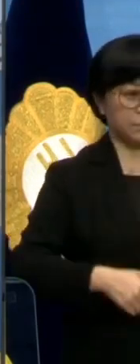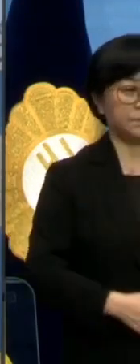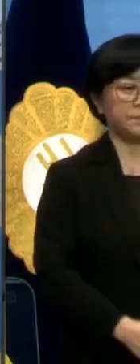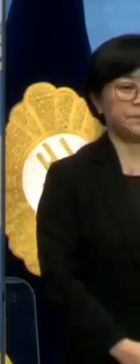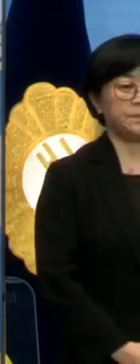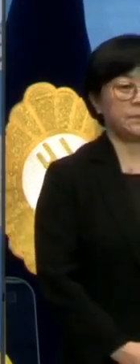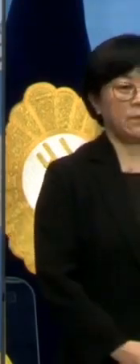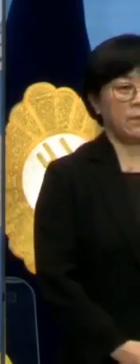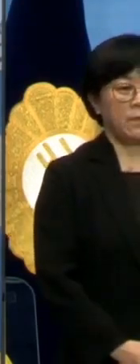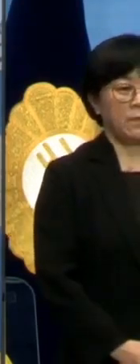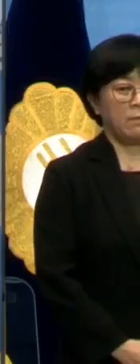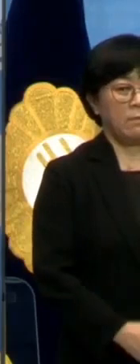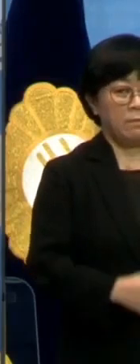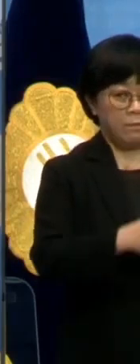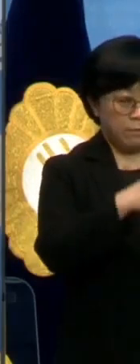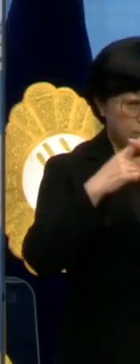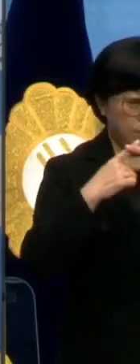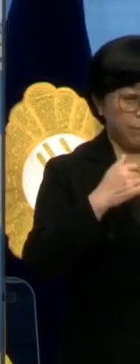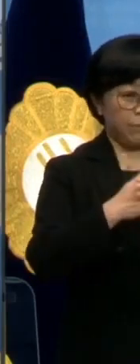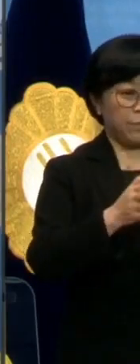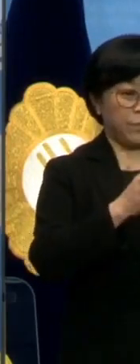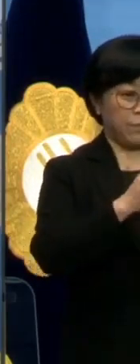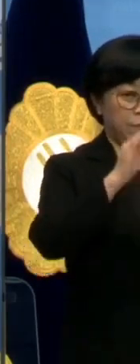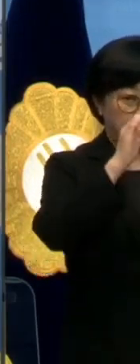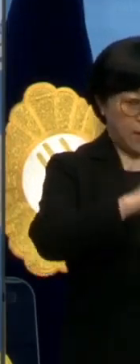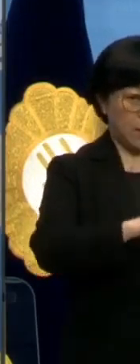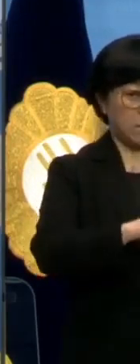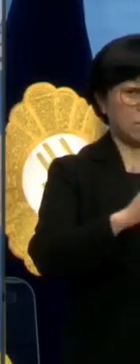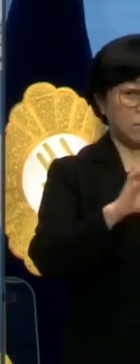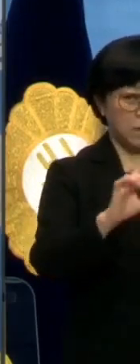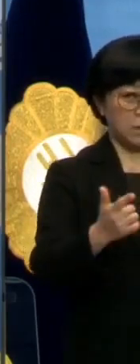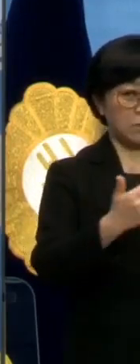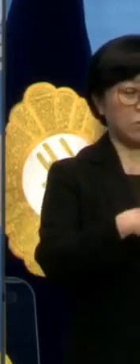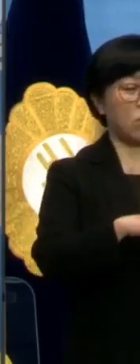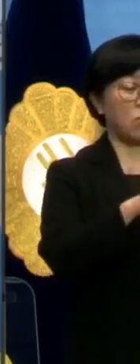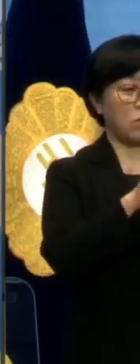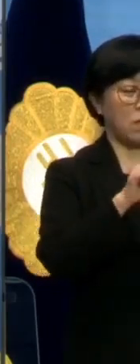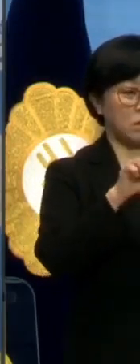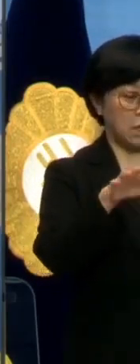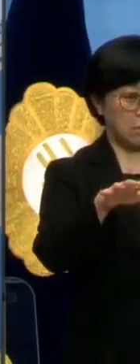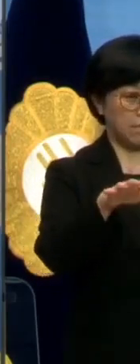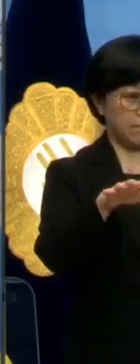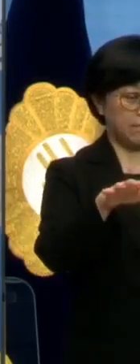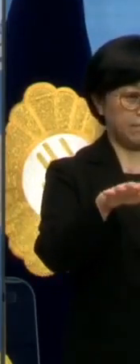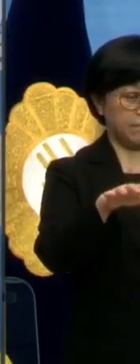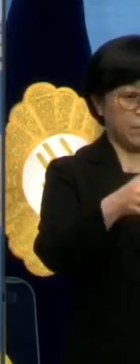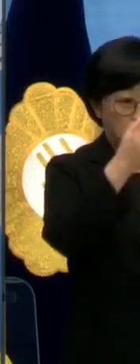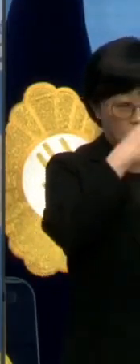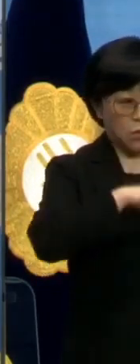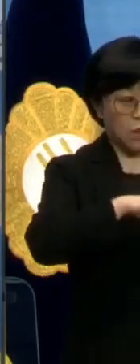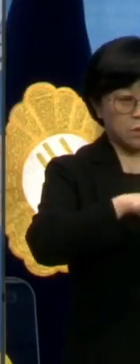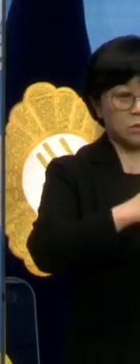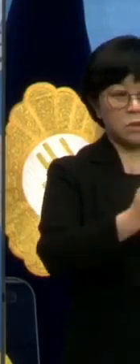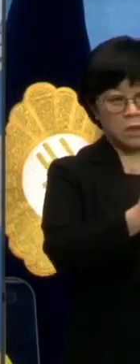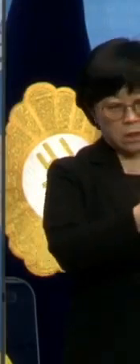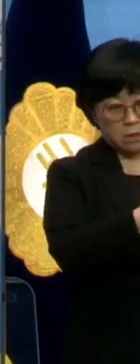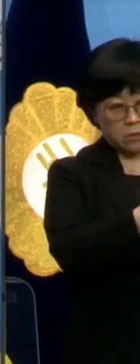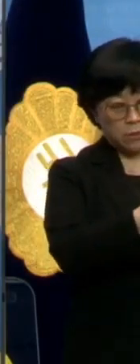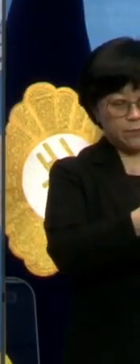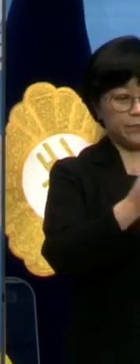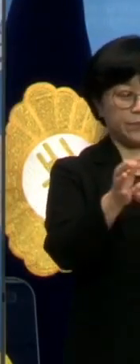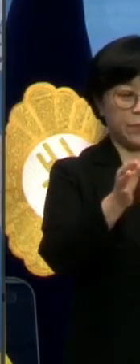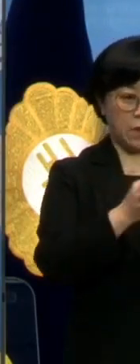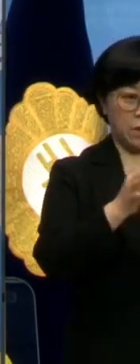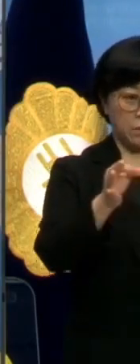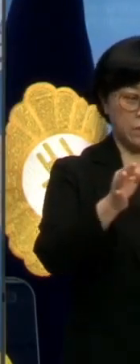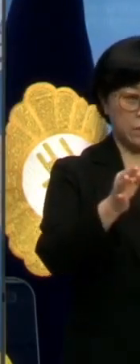합니다. 무조건 영업 제한을 할 것이 아니라 코로나 확산을 효과적으로 차단하면서